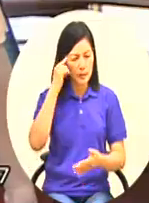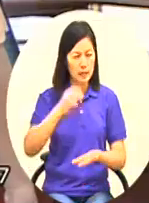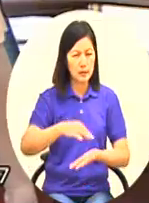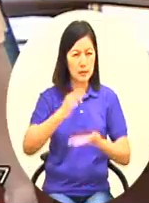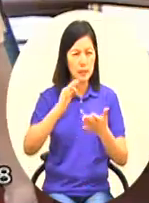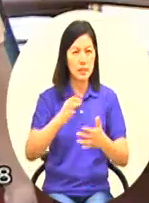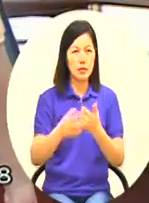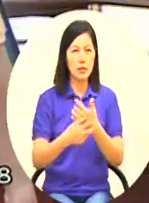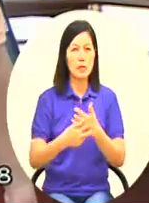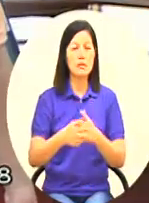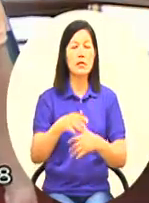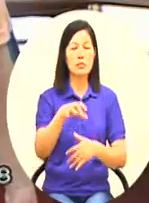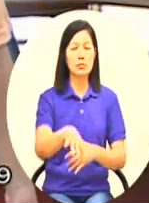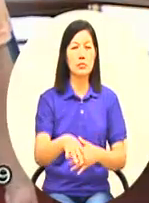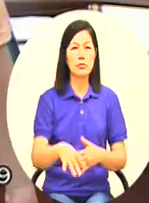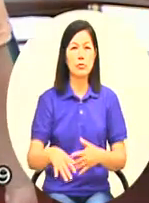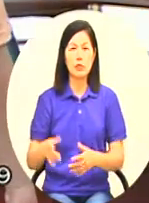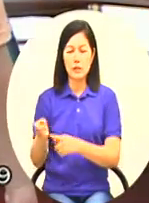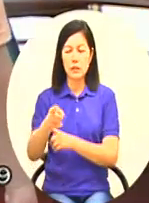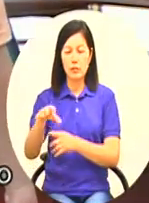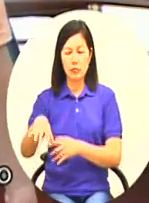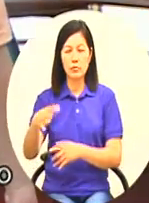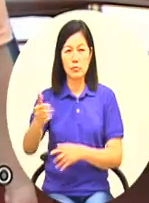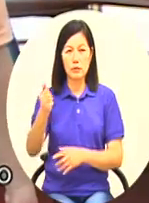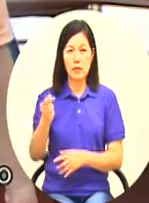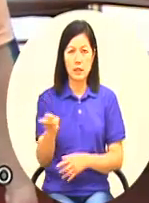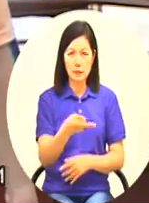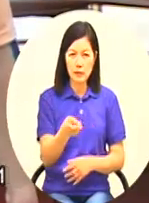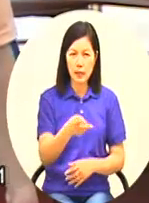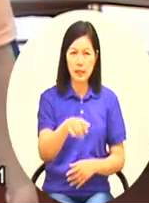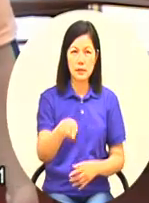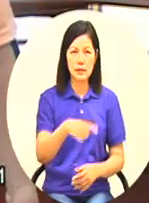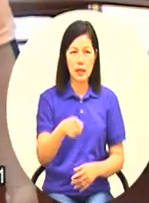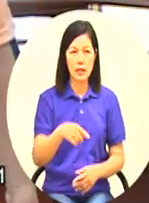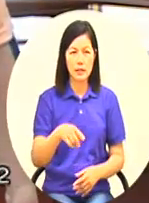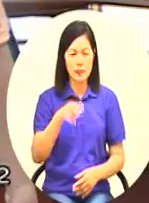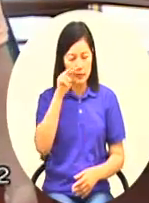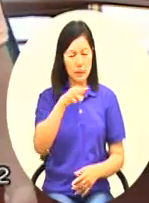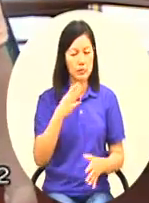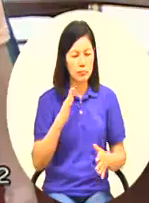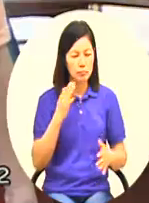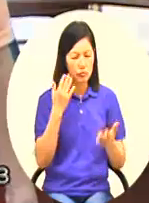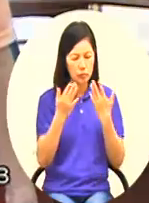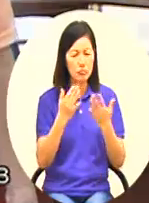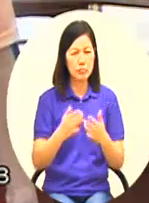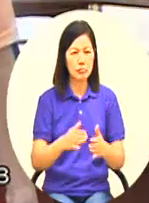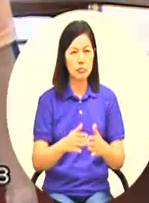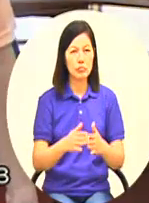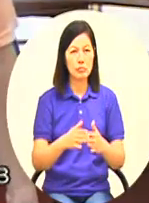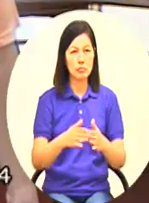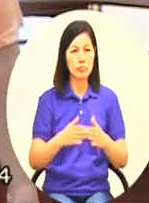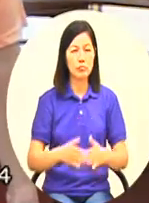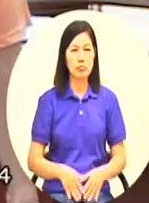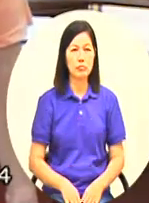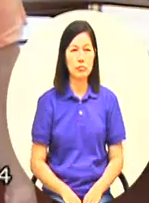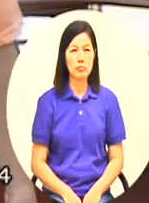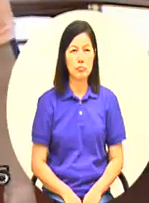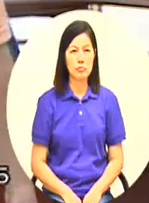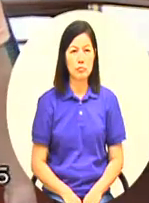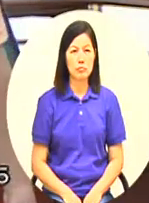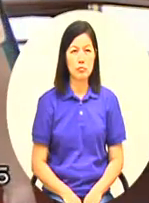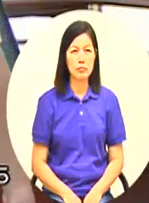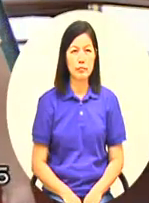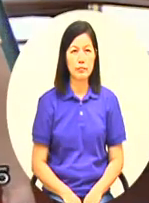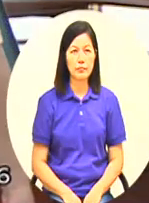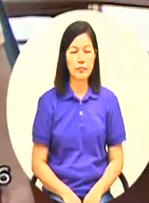个卫生局哈，他们这个消防局局长对不对？我们去了解，好去了解一下。哈，当然，那个局长呢，对